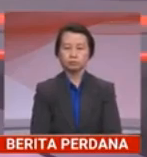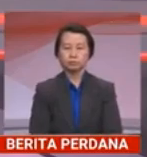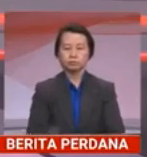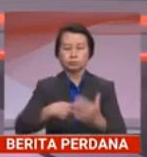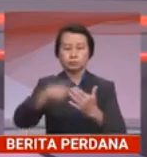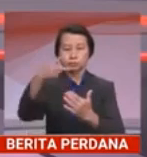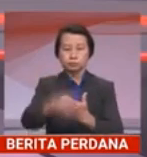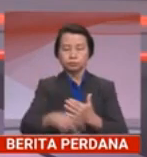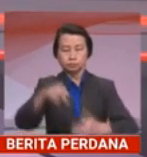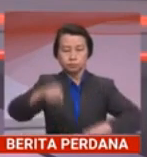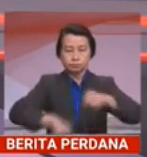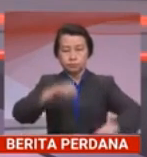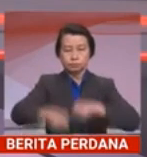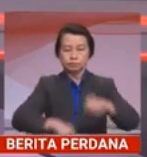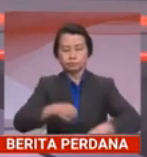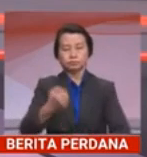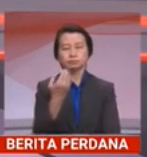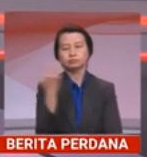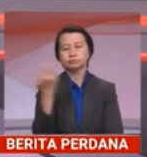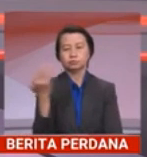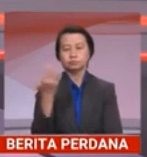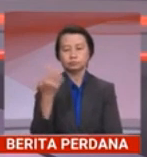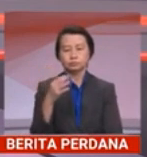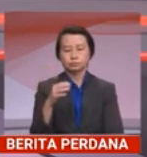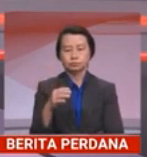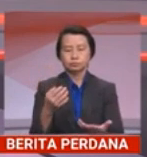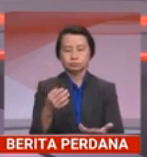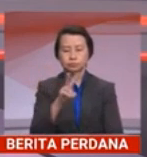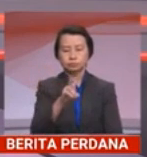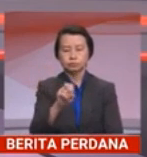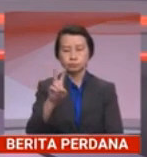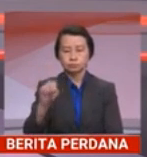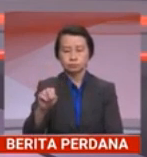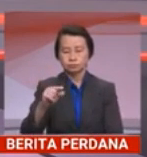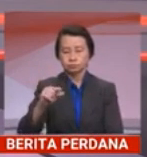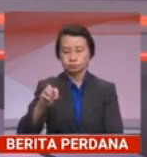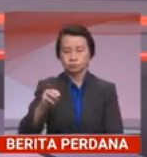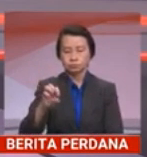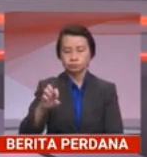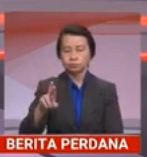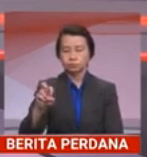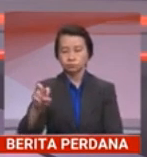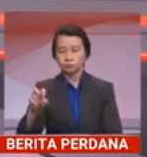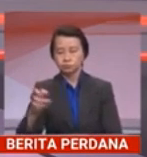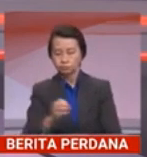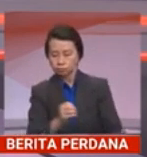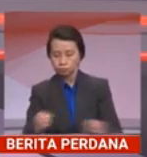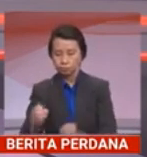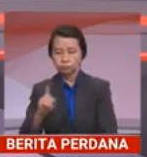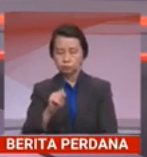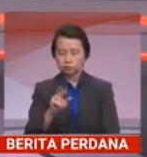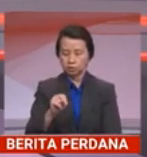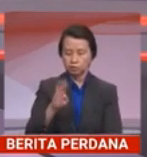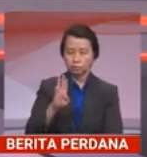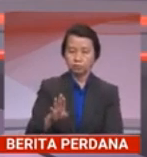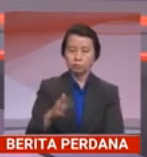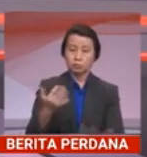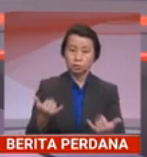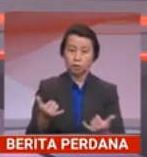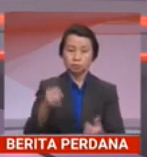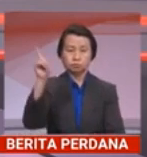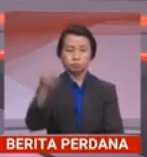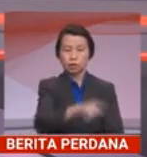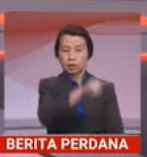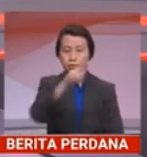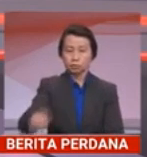Program Kayuhan Berbasikal Santai Jana Manjung Fellowship Ride 2020 JMFR 2020 Anjuran Tenaga Nasional Berhad TNB kini